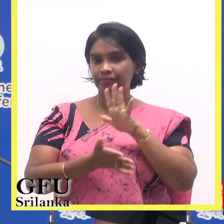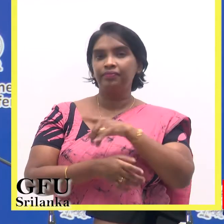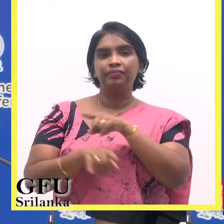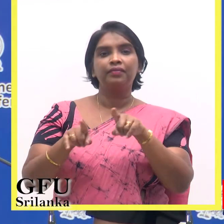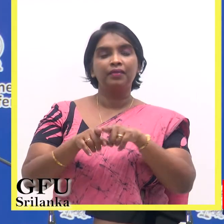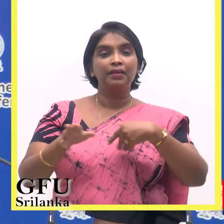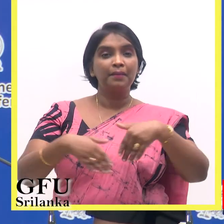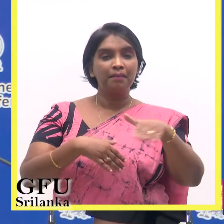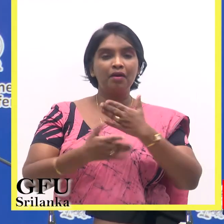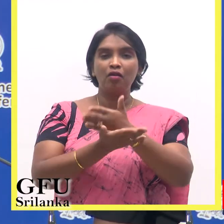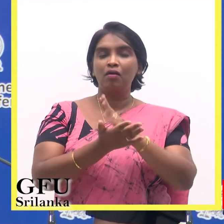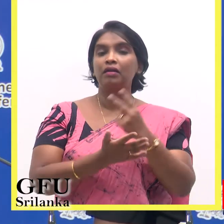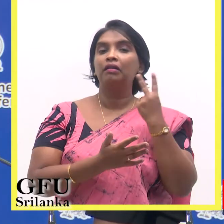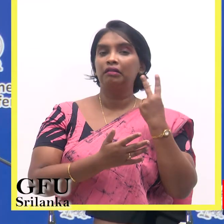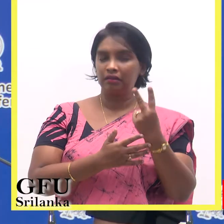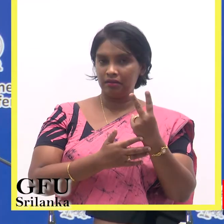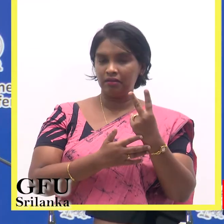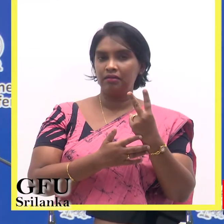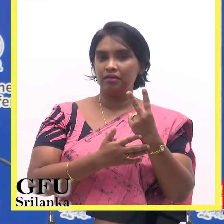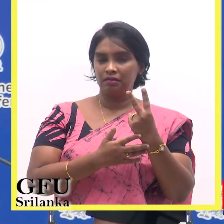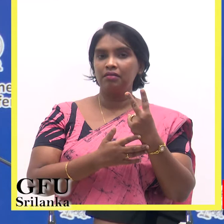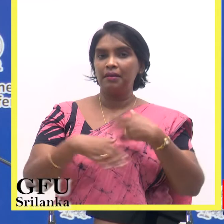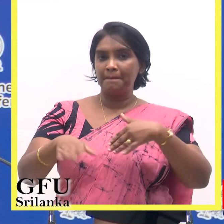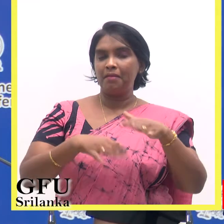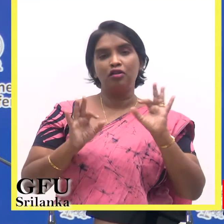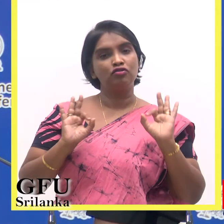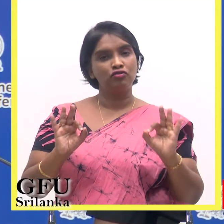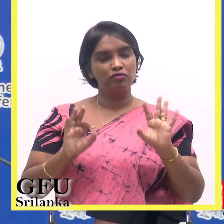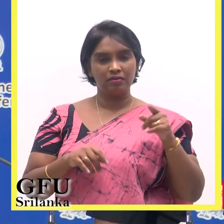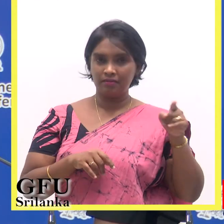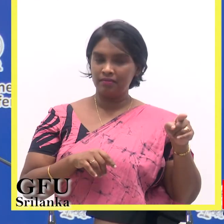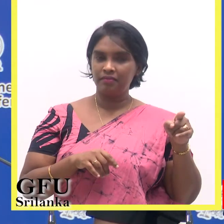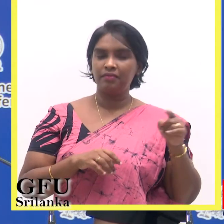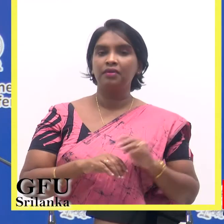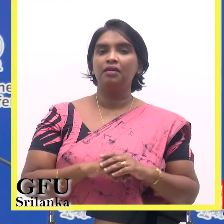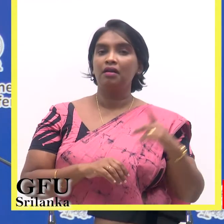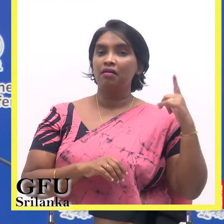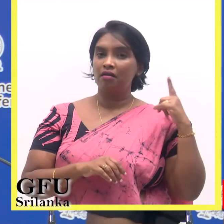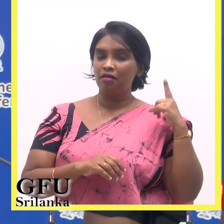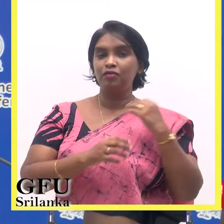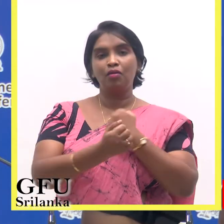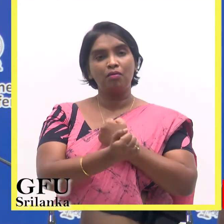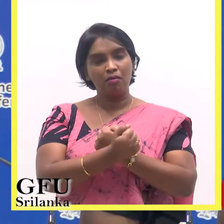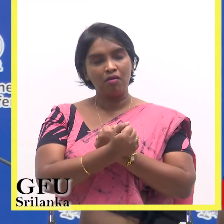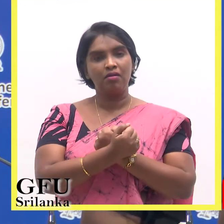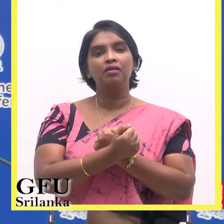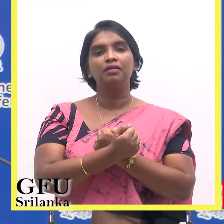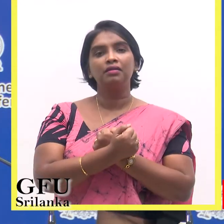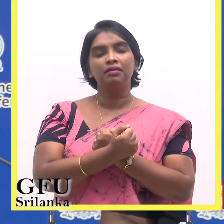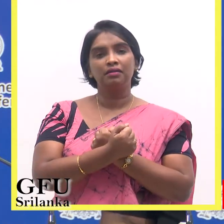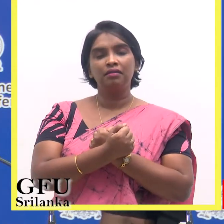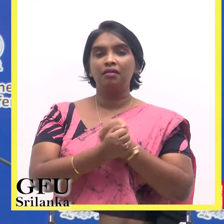නියමිතව තිබෙනවා. ඒ පෙළපාලියේ කොටස් දෙකකට අපි පෙළපාලි සූදානම් කරලා තිබෙනවා. ත්‍රිවිධ හමුදා, පොලිසිය